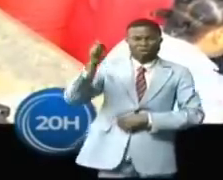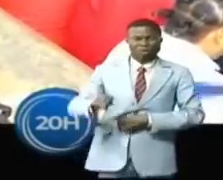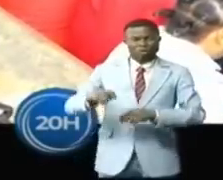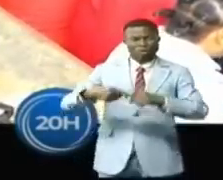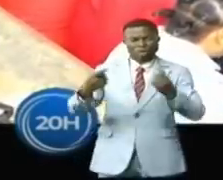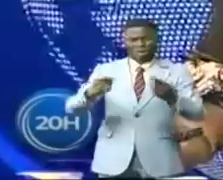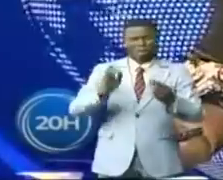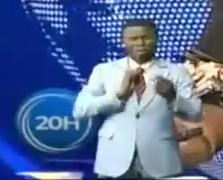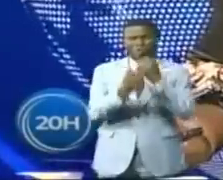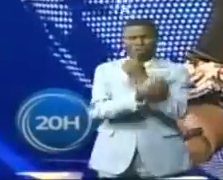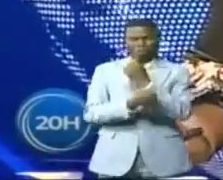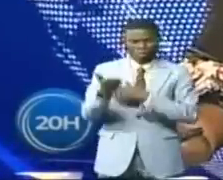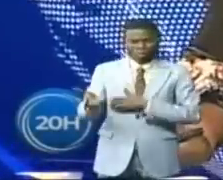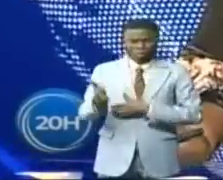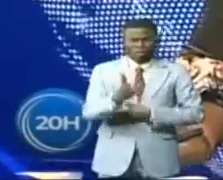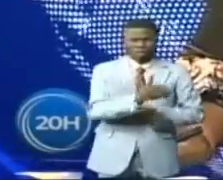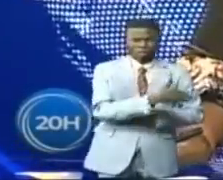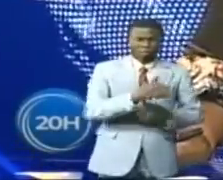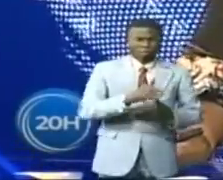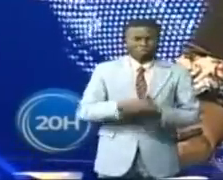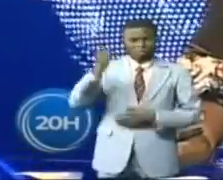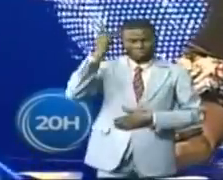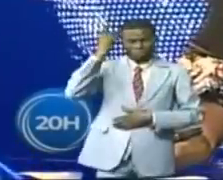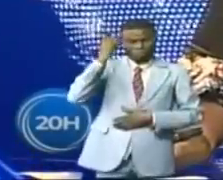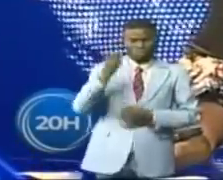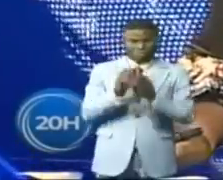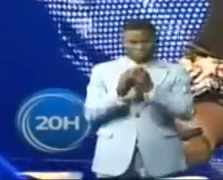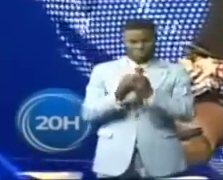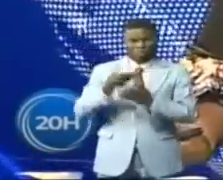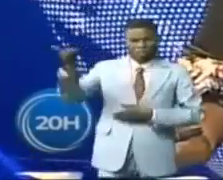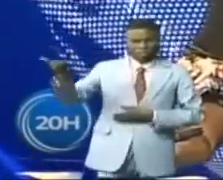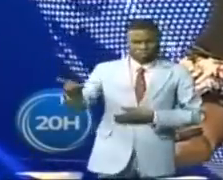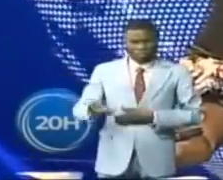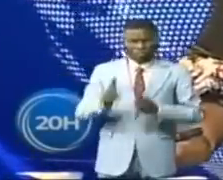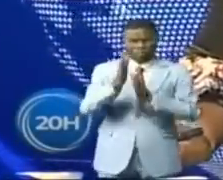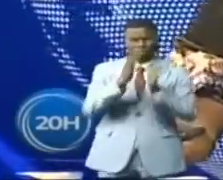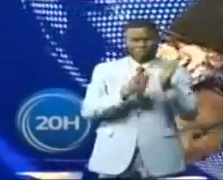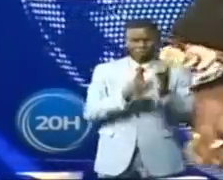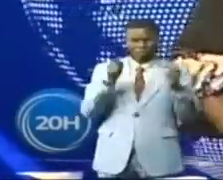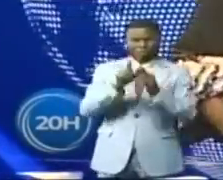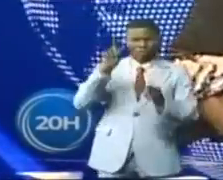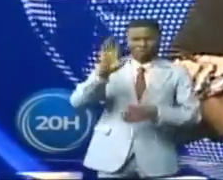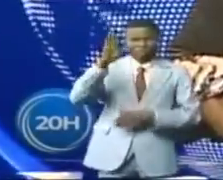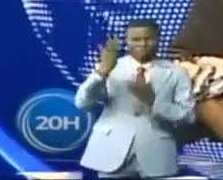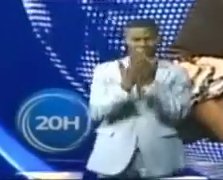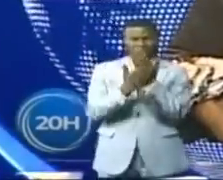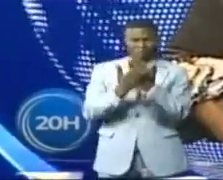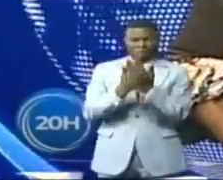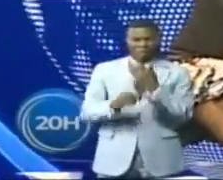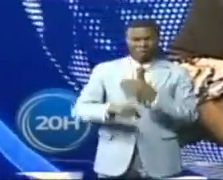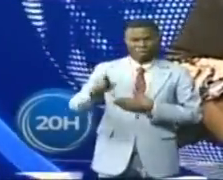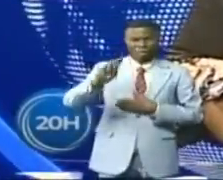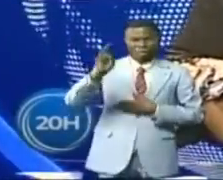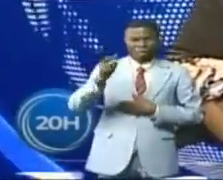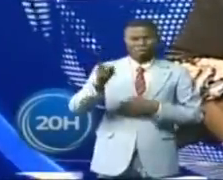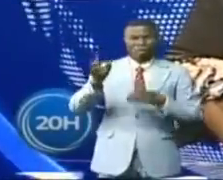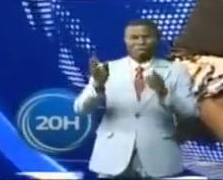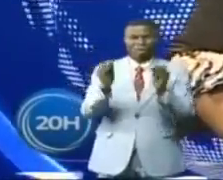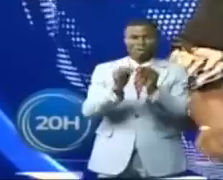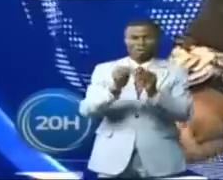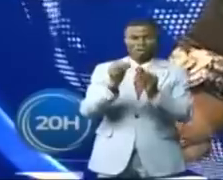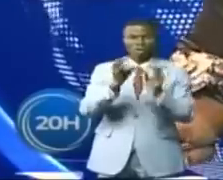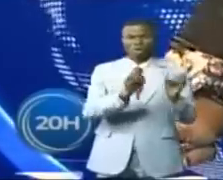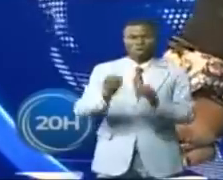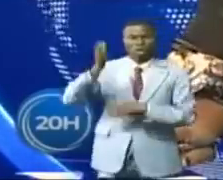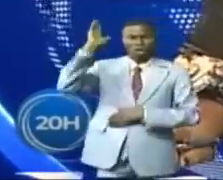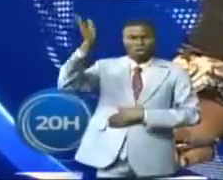de notre pays. Kinshasa va accueillir du 19 au 25 juillet courant la deuxième session ordinaire de la